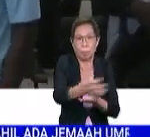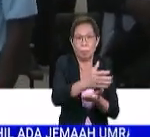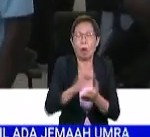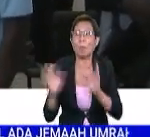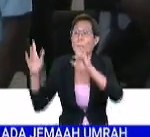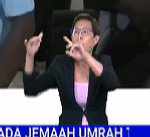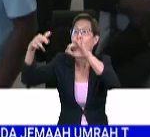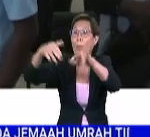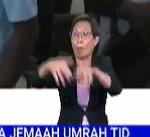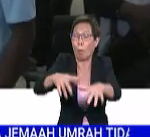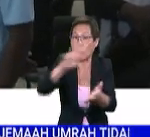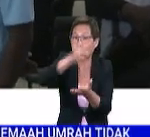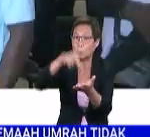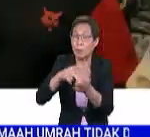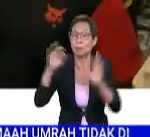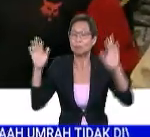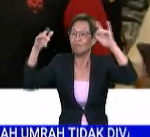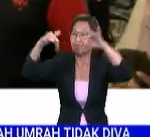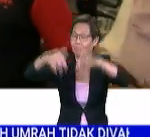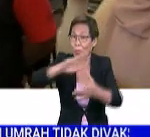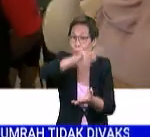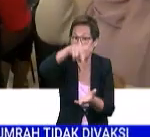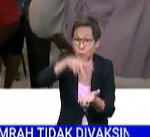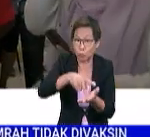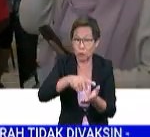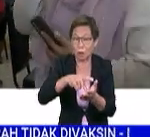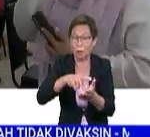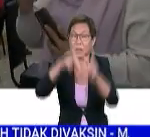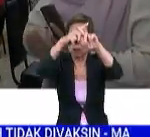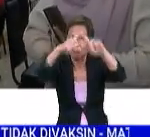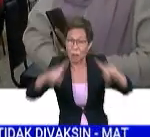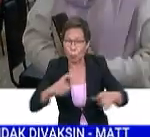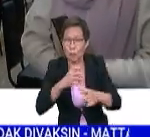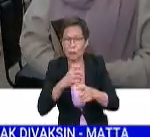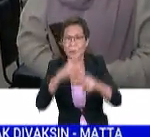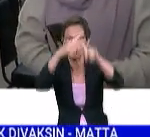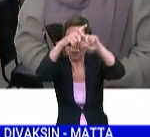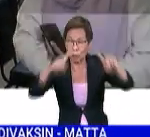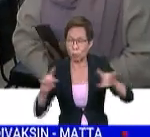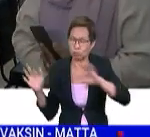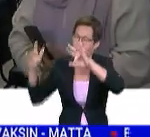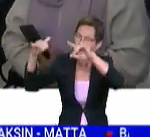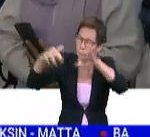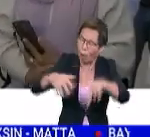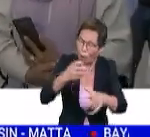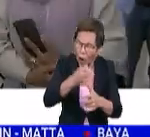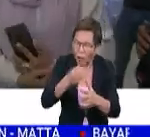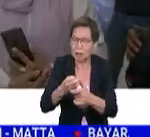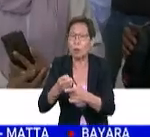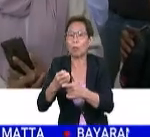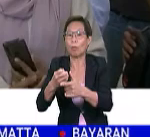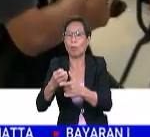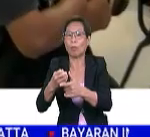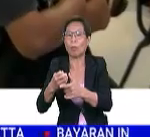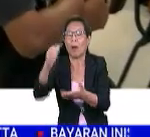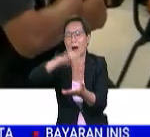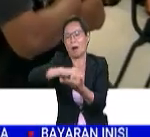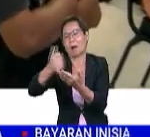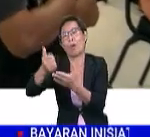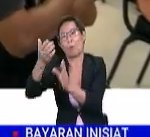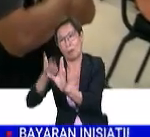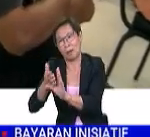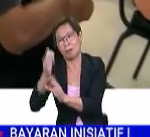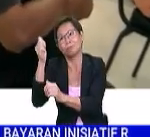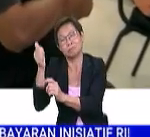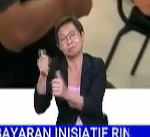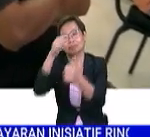di pusat-pusat orang ramai, dewan dan sebagainya, ataupun masuk melalui akaun masing-masing.